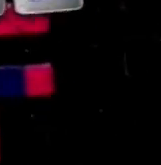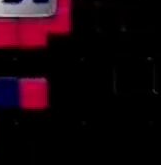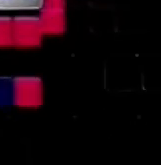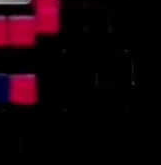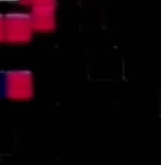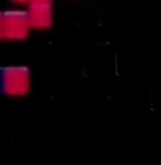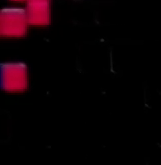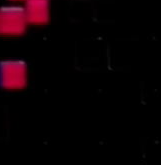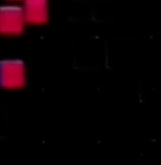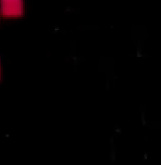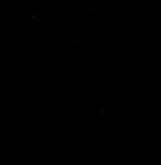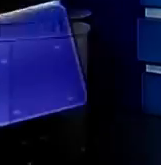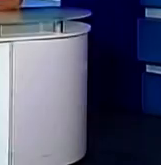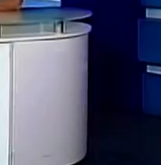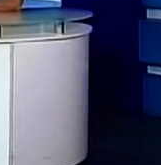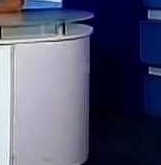Музика